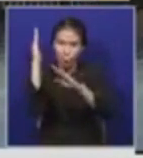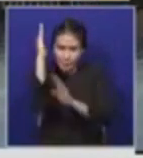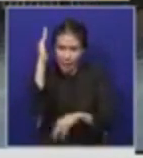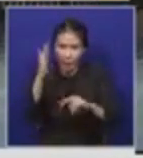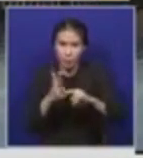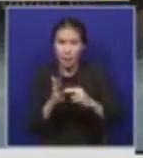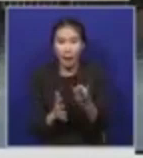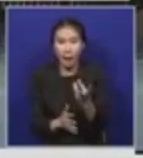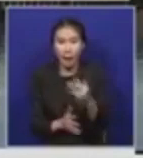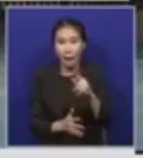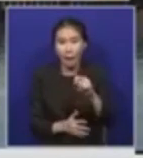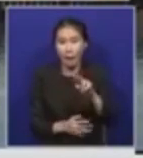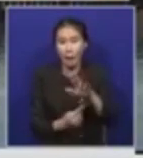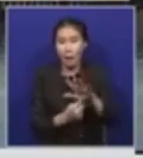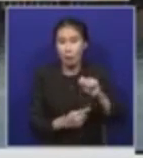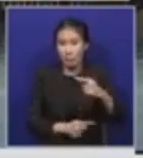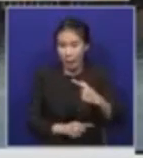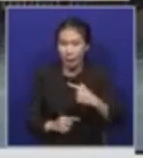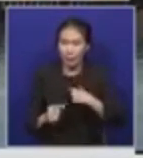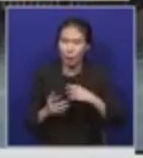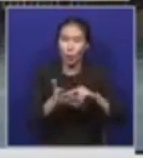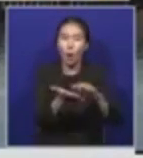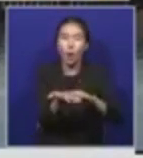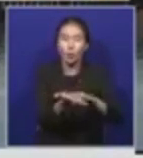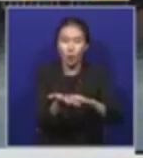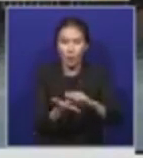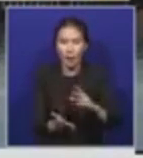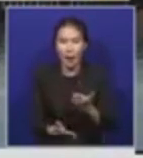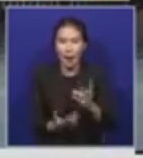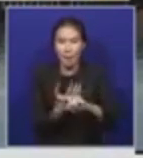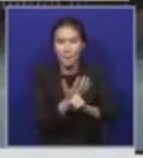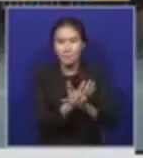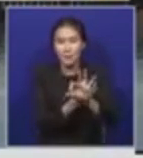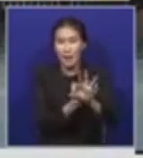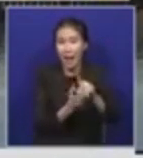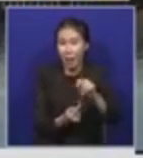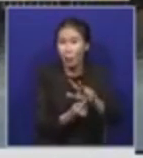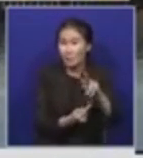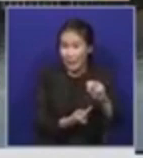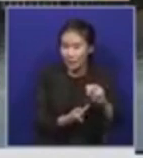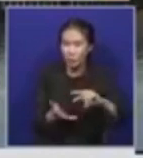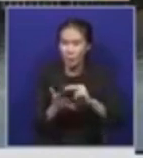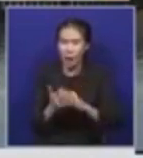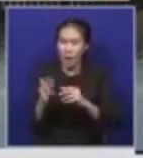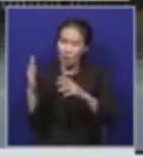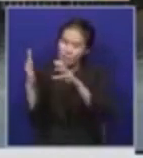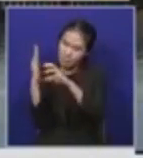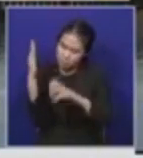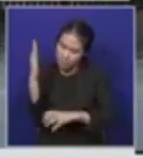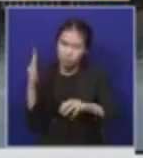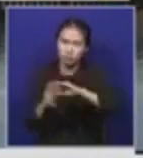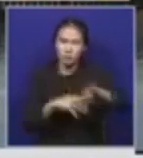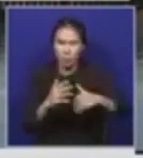ครับข้าวสารนะครับส่งไปที่ภาคกลางอีก9ตันและยังเหลืออีกนะครับเผื่อไว้พี่น้องที่จะมีกรณีฉุกเฉิน